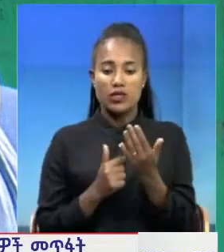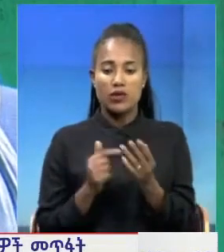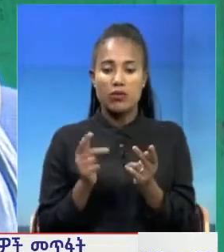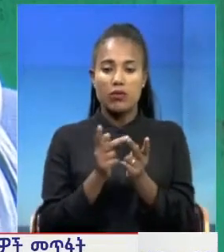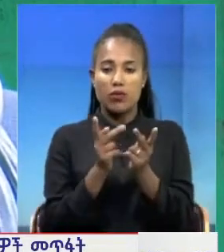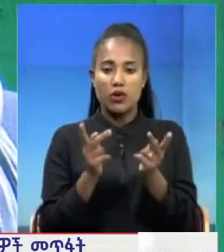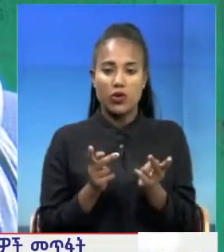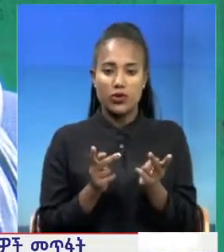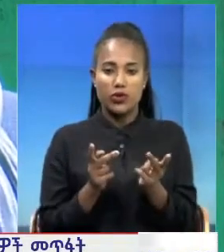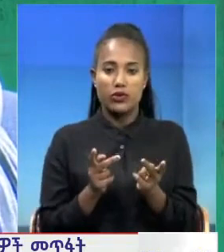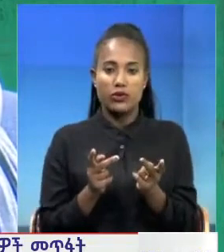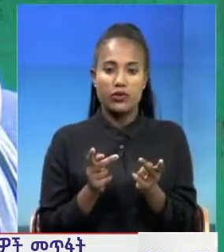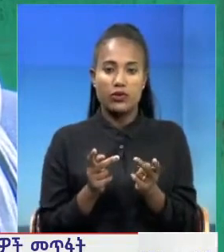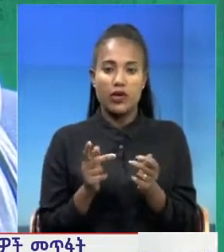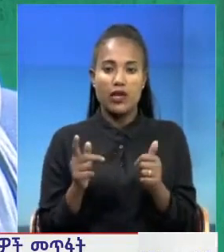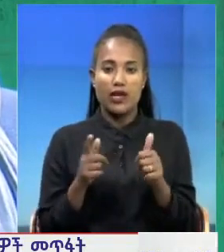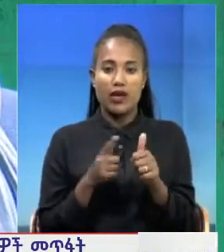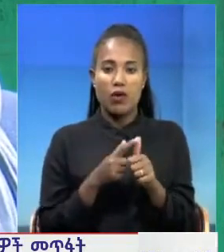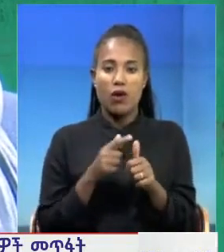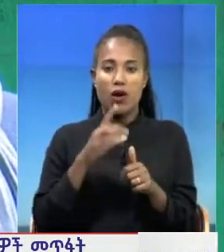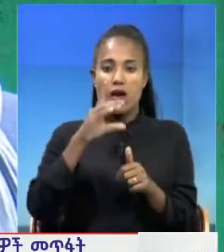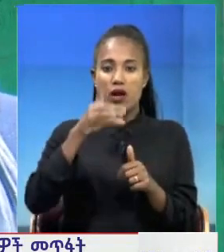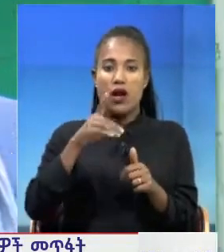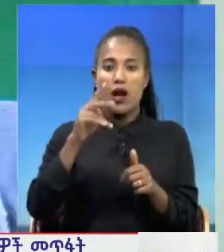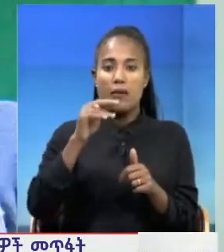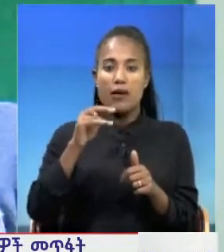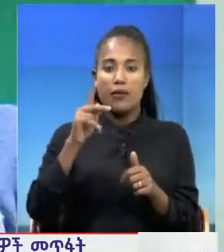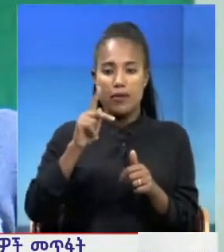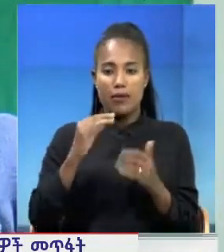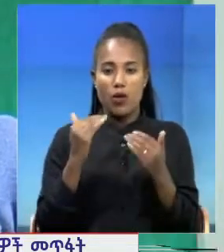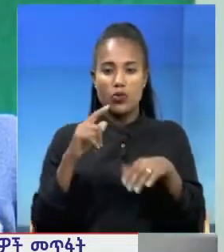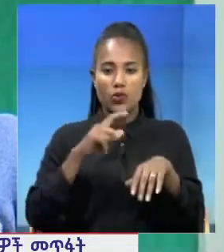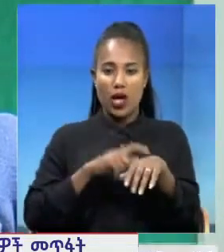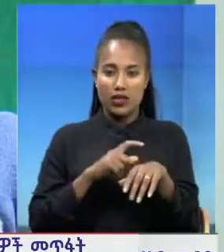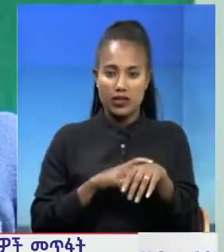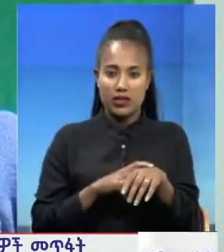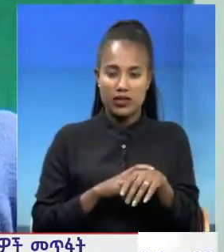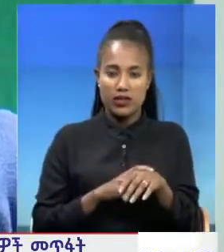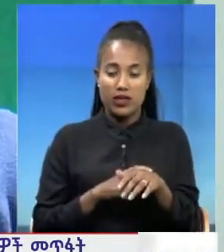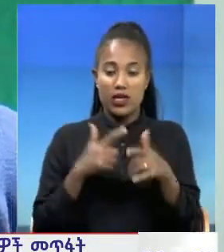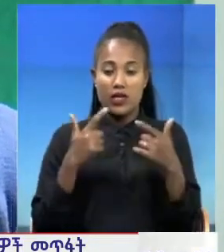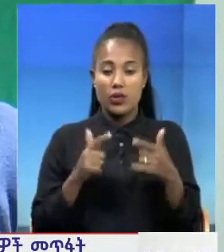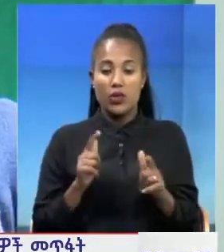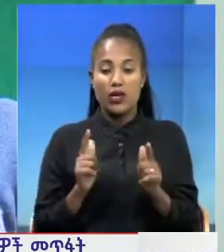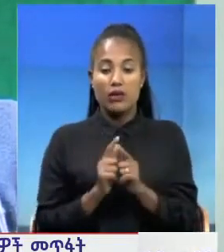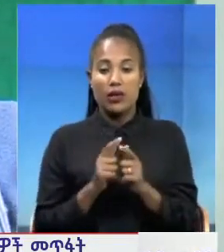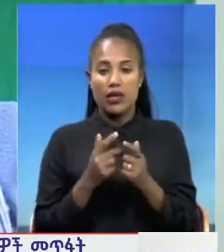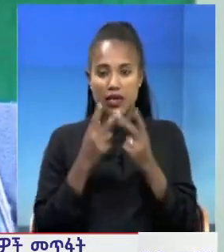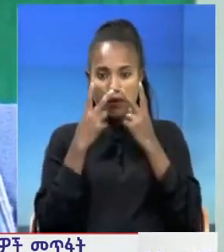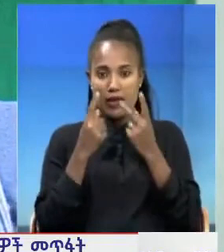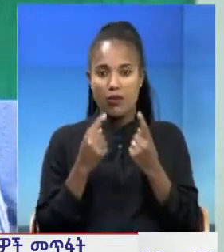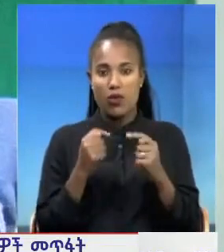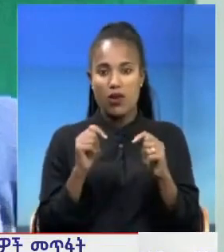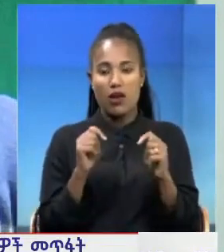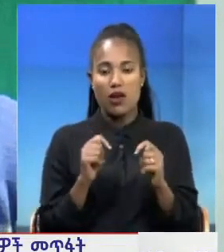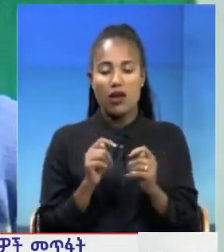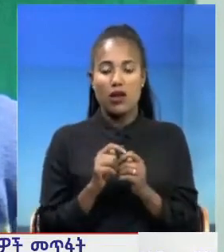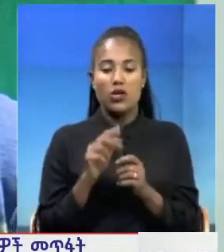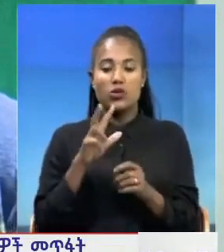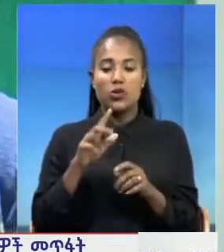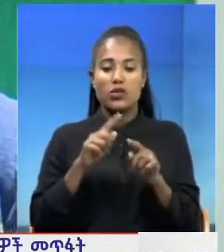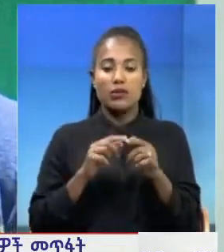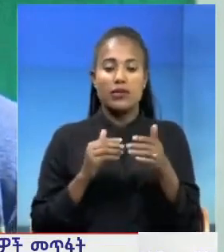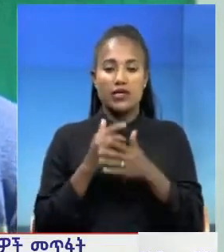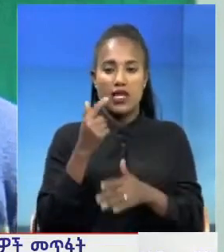ቦታዎች አንዱን ካምፕ በአሁን ሰዓት እድሉን ገጥሞን ለማየት ሞክረናል። ሶስቱን ግን